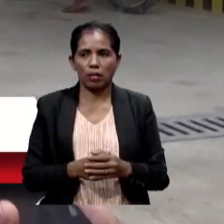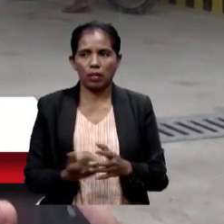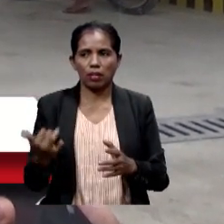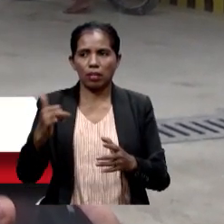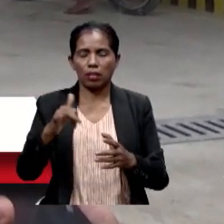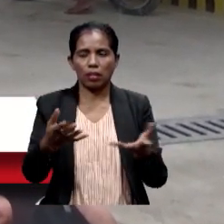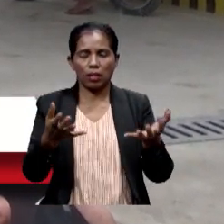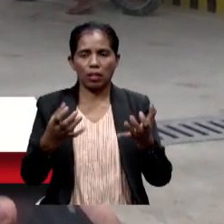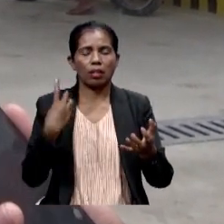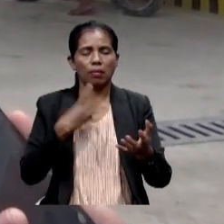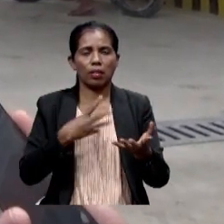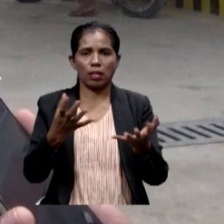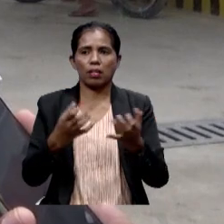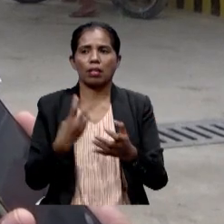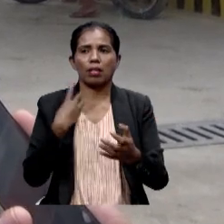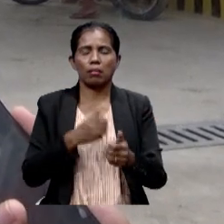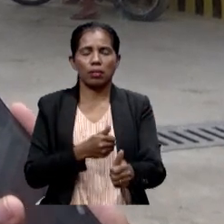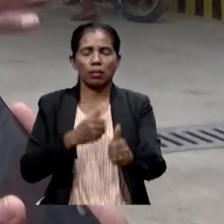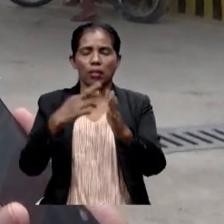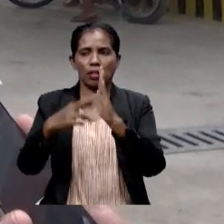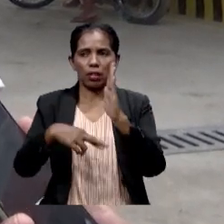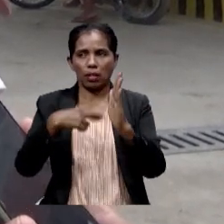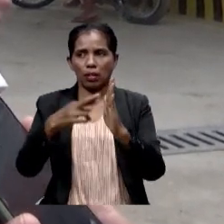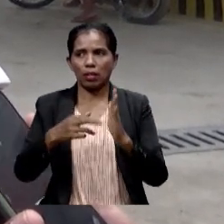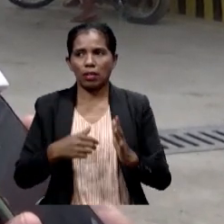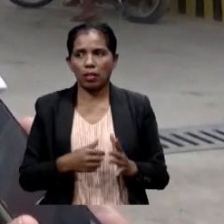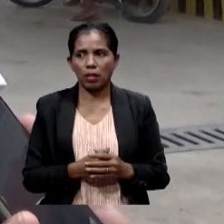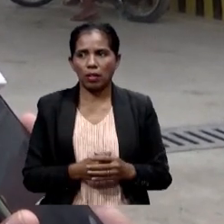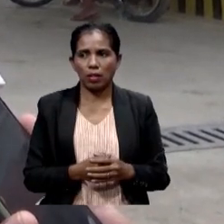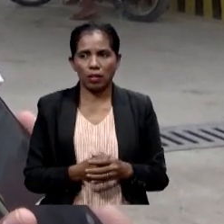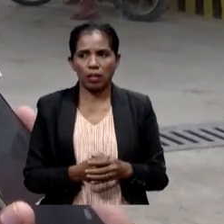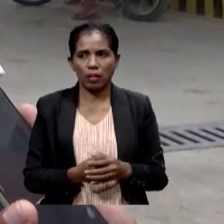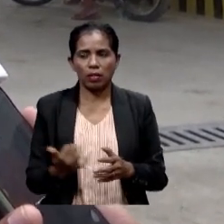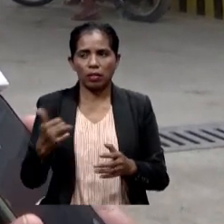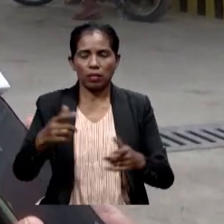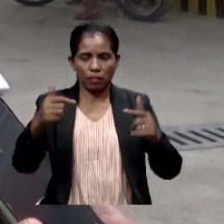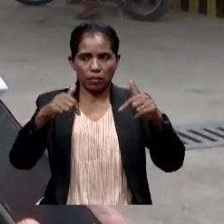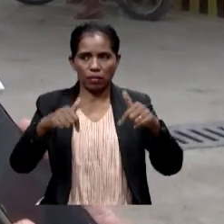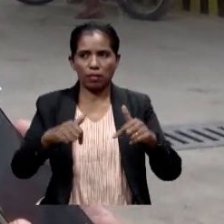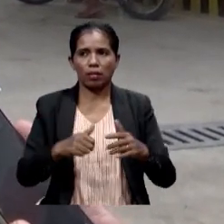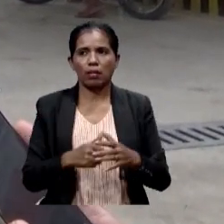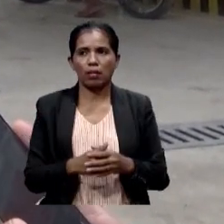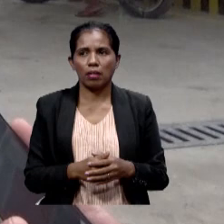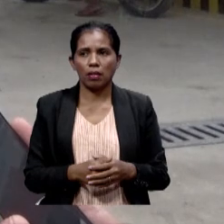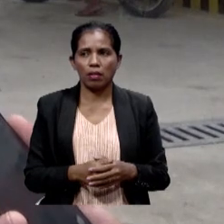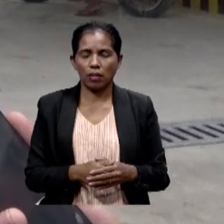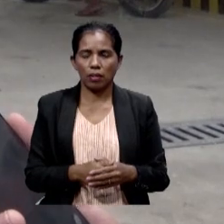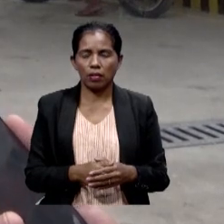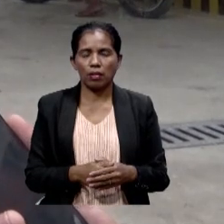Se ne hakar la să ne hakar. Am eu cumprit eu na. Am tau te lucru cu sira mă mai fixer să. Să fie răpundă grasă mă fixer mă tau